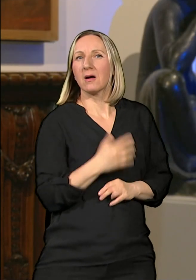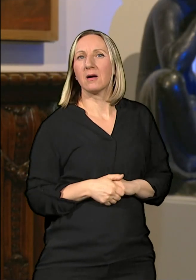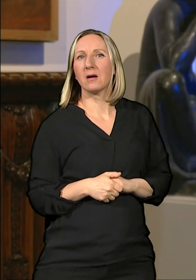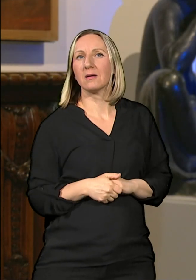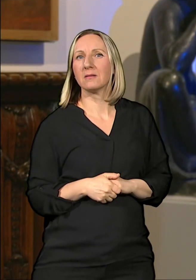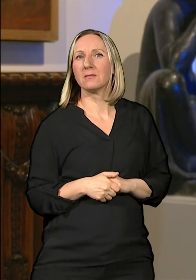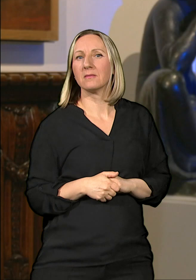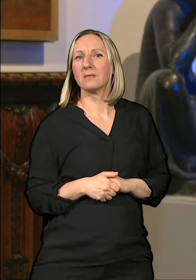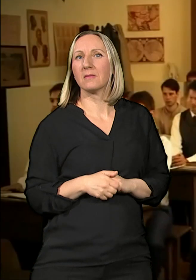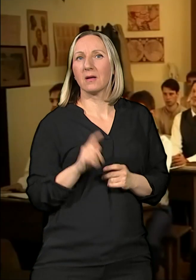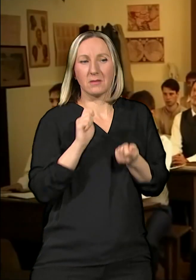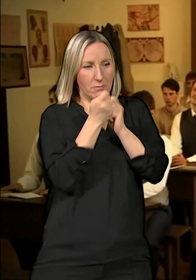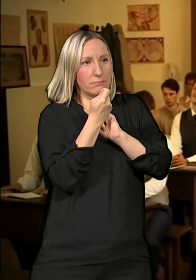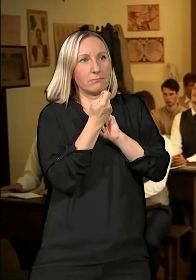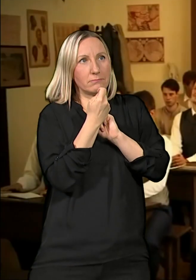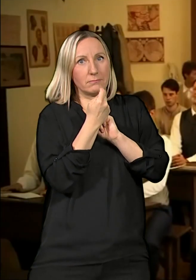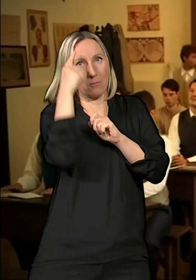da ne preosmisli svoj život.